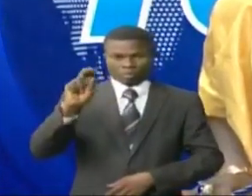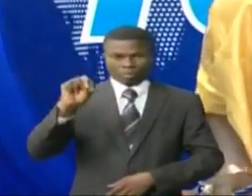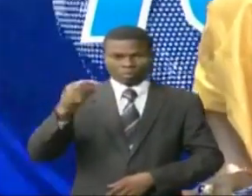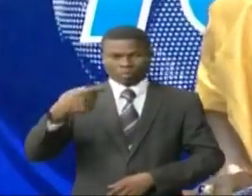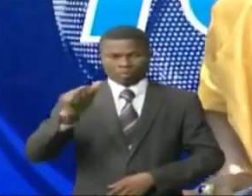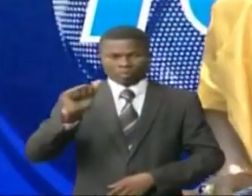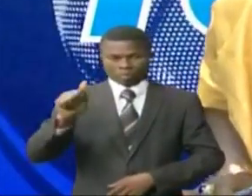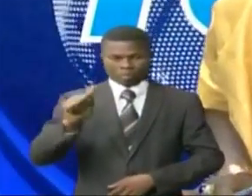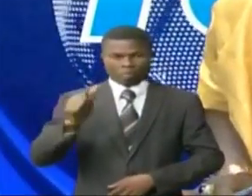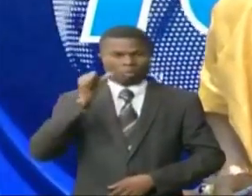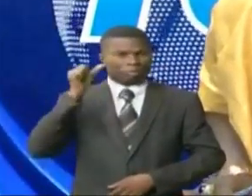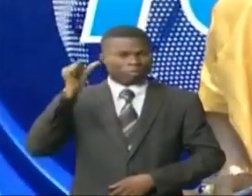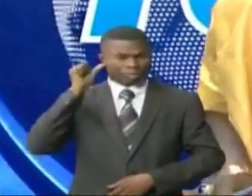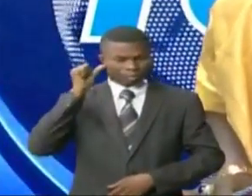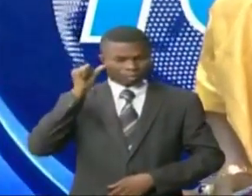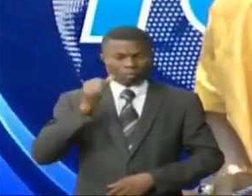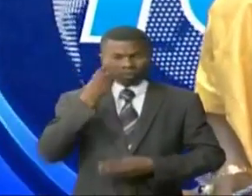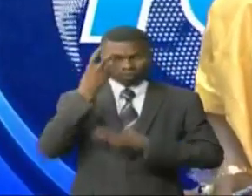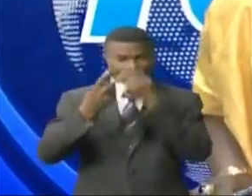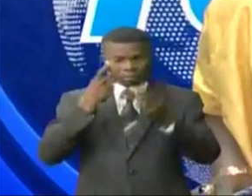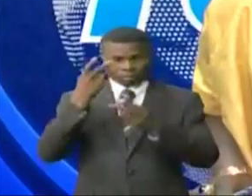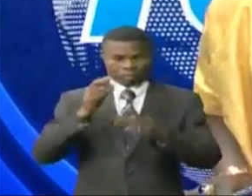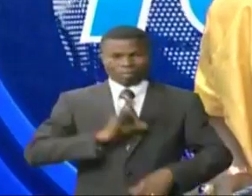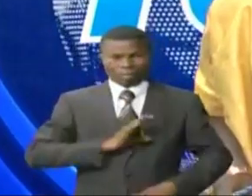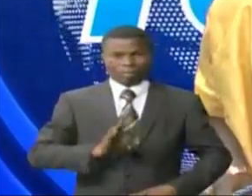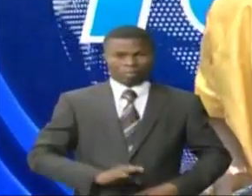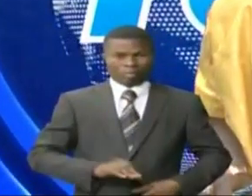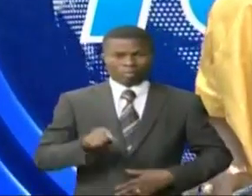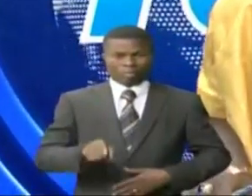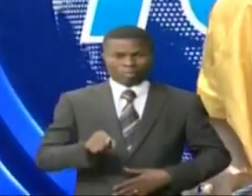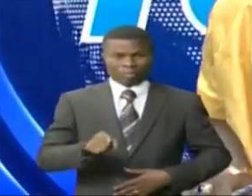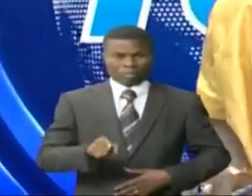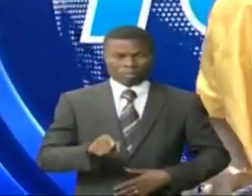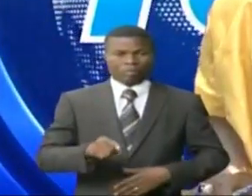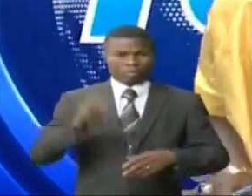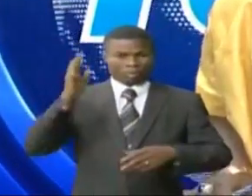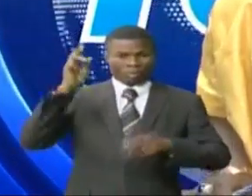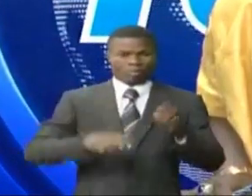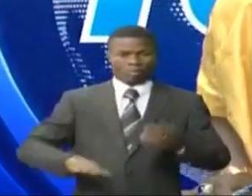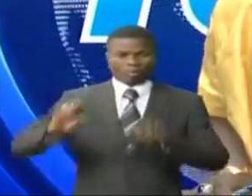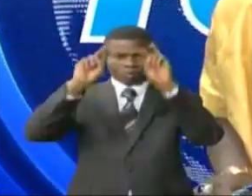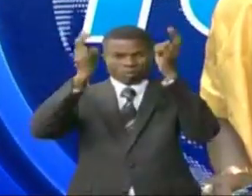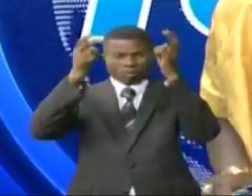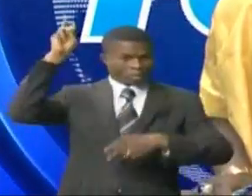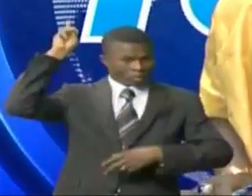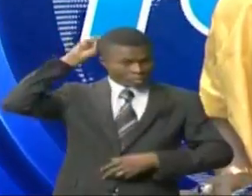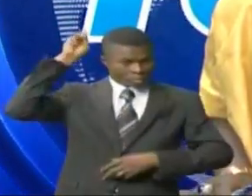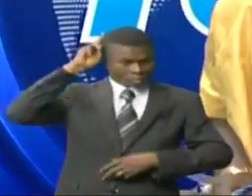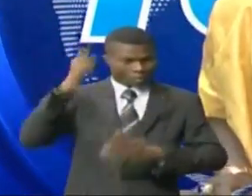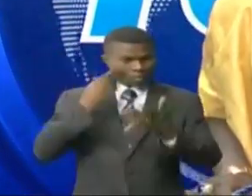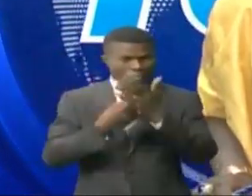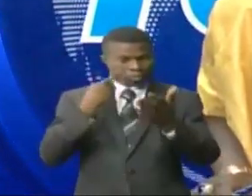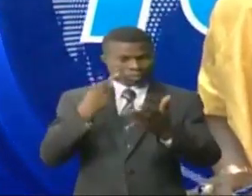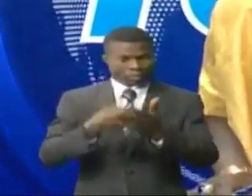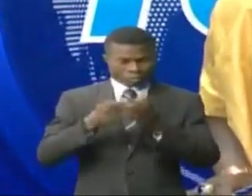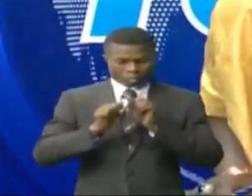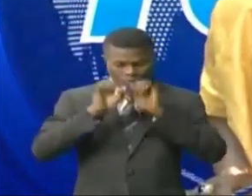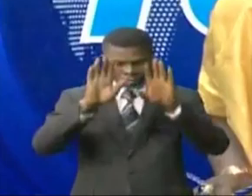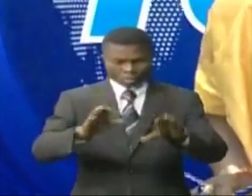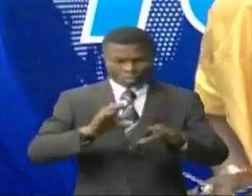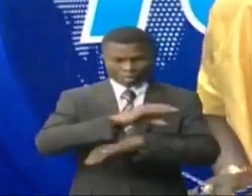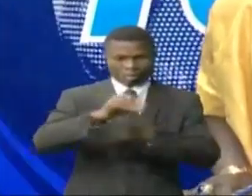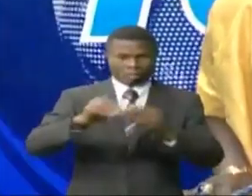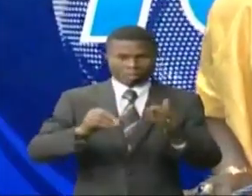déjà, la journée de la visite de Félix-Antoine Tshisekedi Tshilombo à Kolwezi a été marquée notamment par l'inauguration du